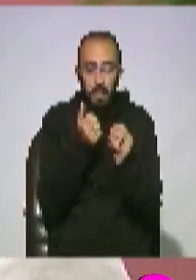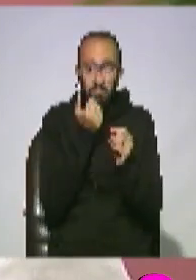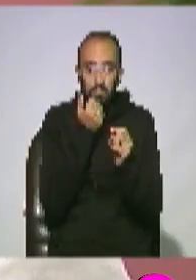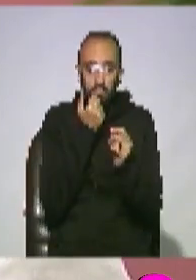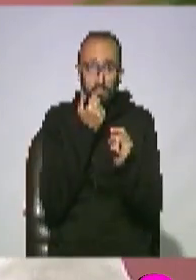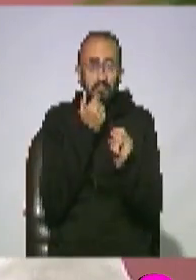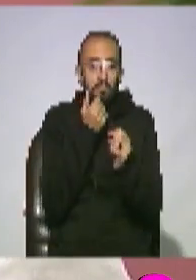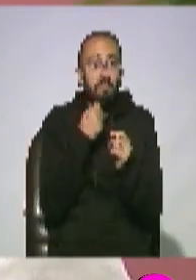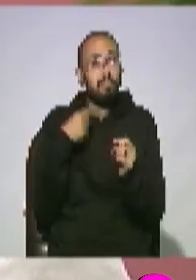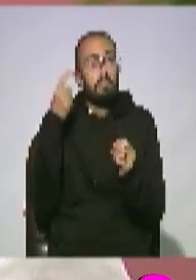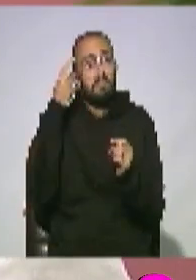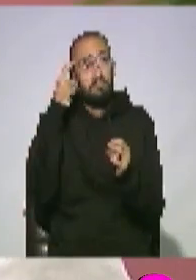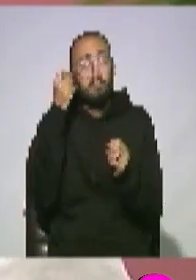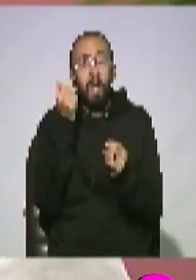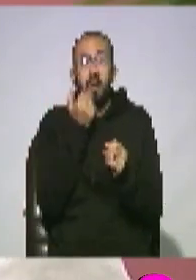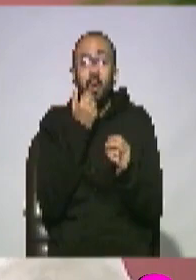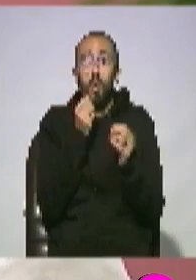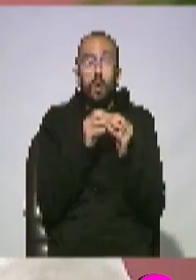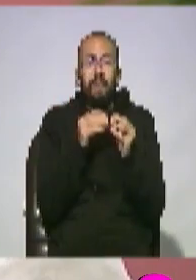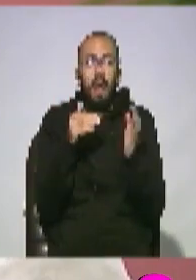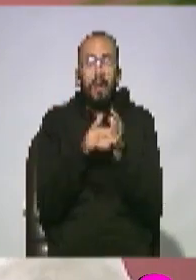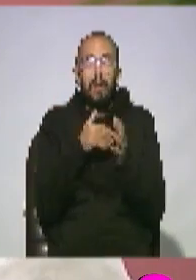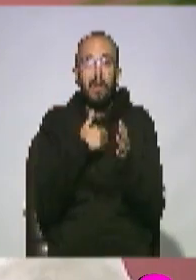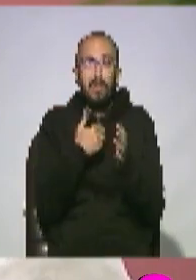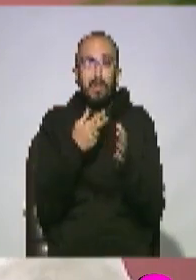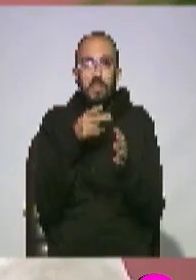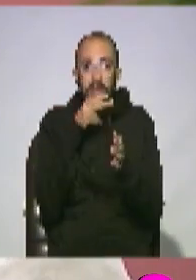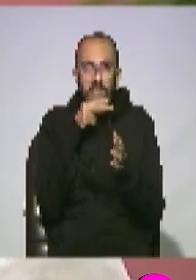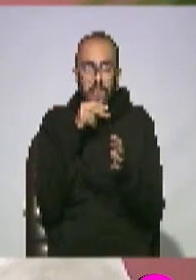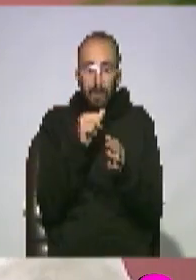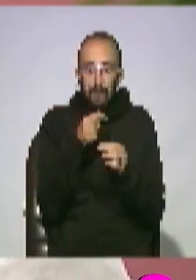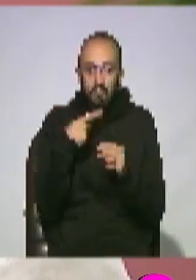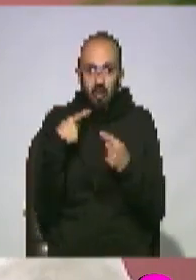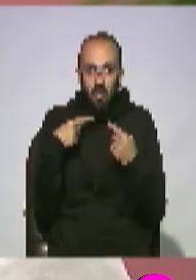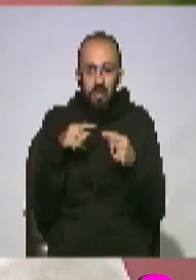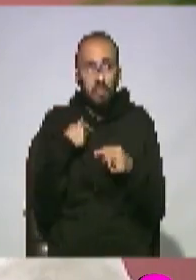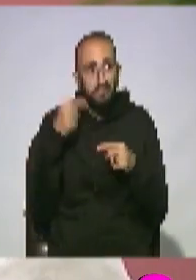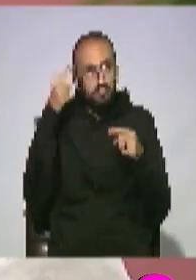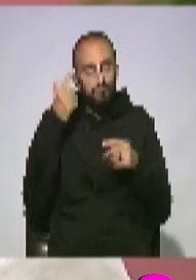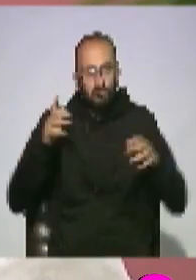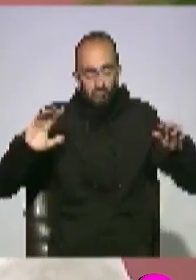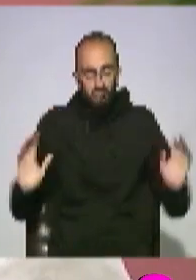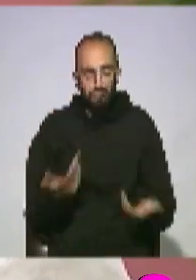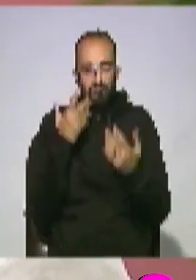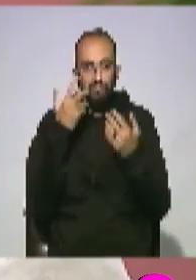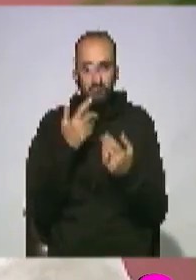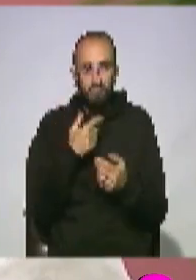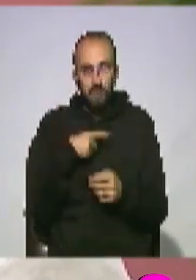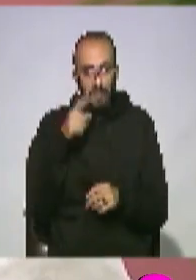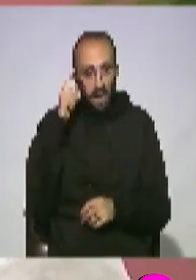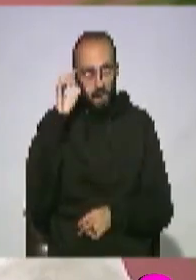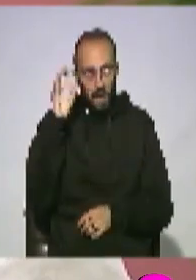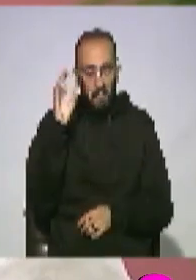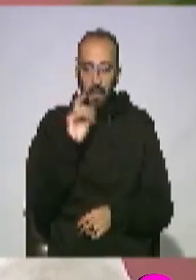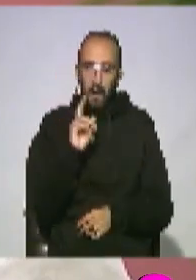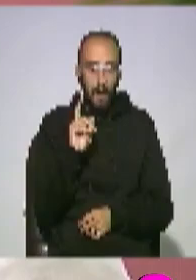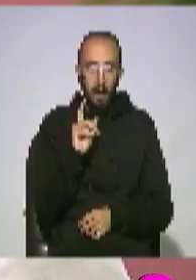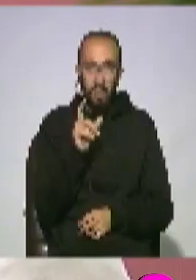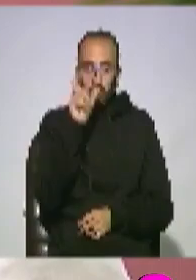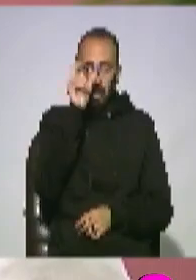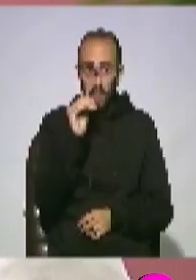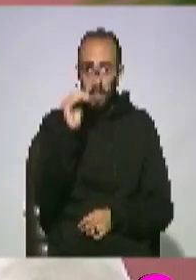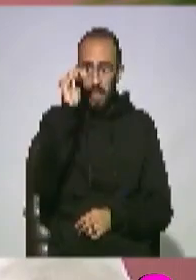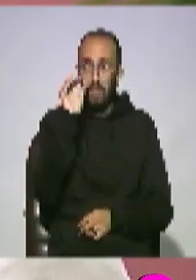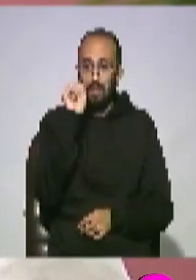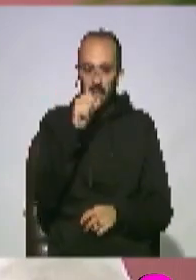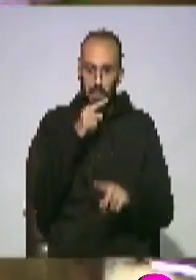المراهق ما بيكونش عارف ايه ابعاد الخطأ او تصرف طلع في دماغه، ما بيفكرش، ما هو مش شخص بالغ. احنا بنحاسب الشخص البالغ